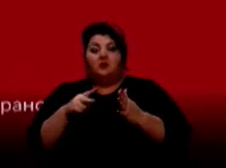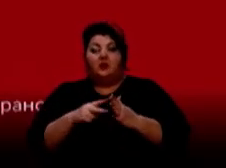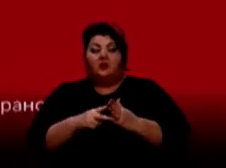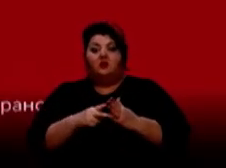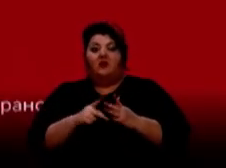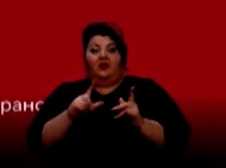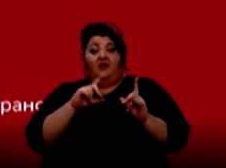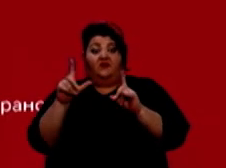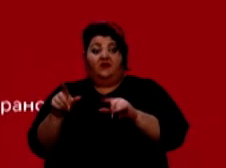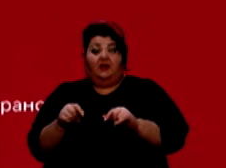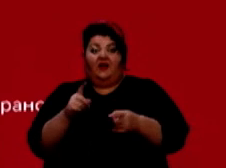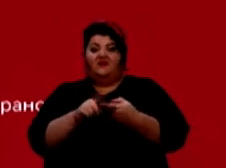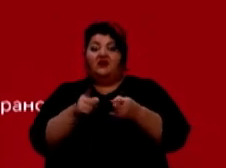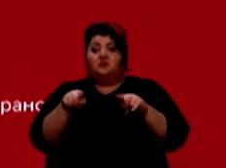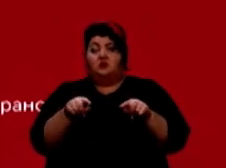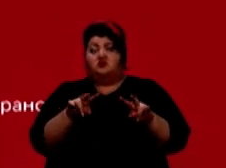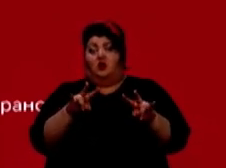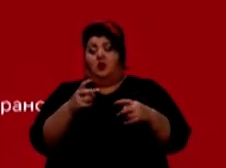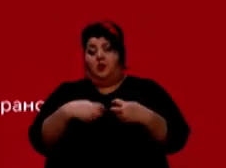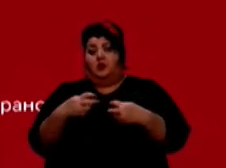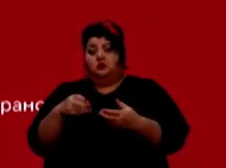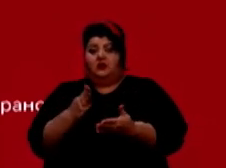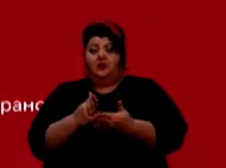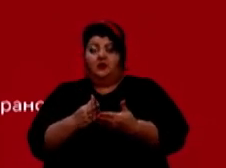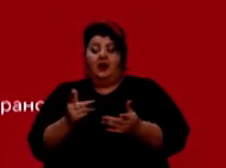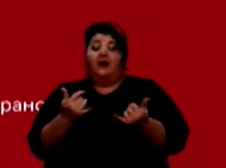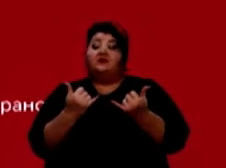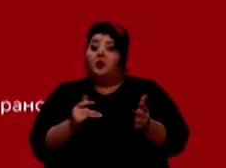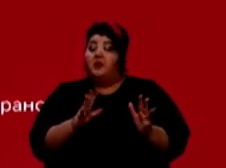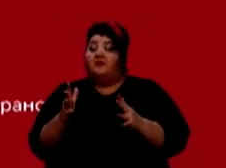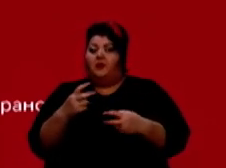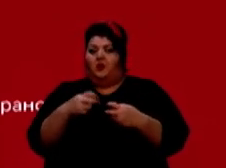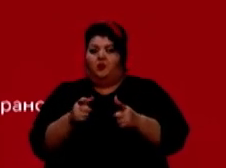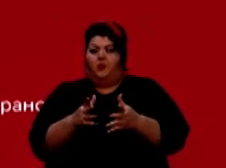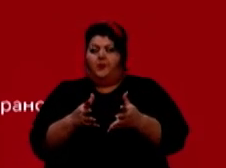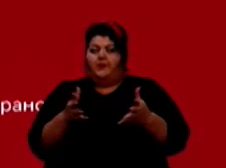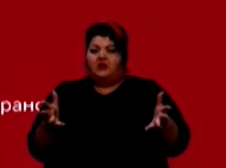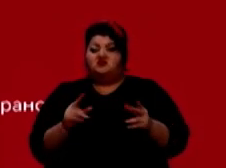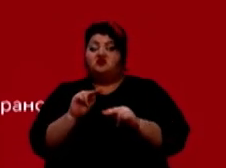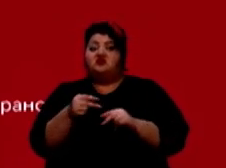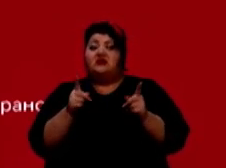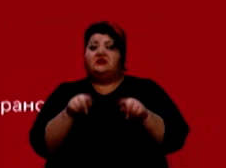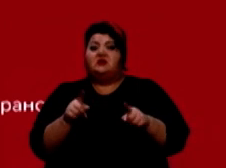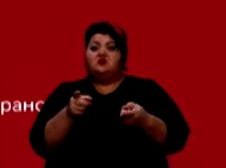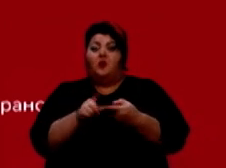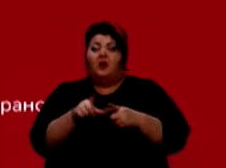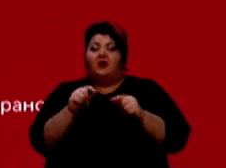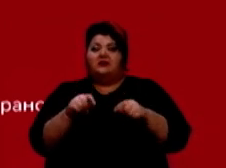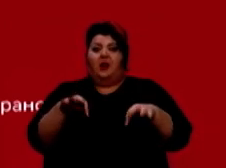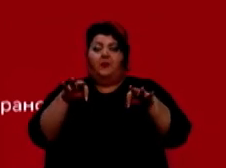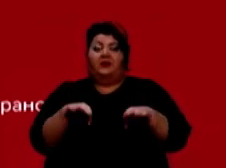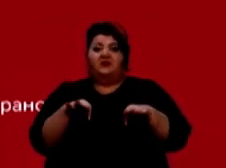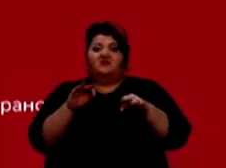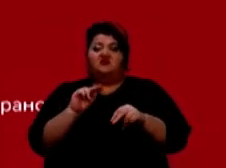але у зв'язку з тим, що поломки трапляються, але у даному випадку поломок, звичайно, було більше. Більше через те, що вони пов'язані з підвісками,